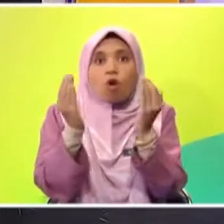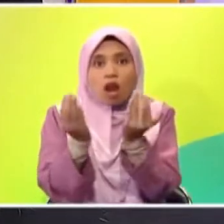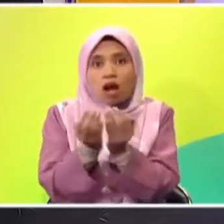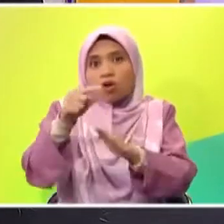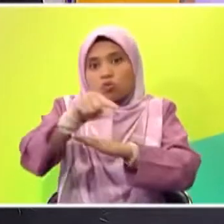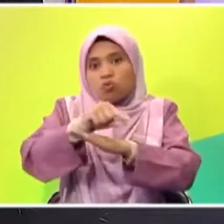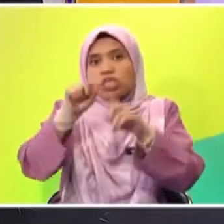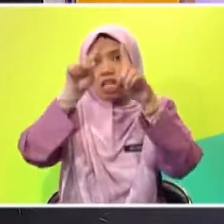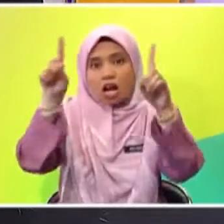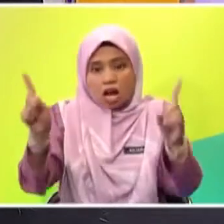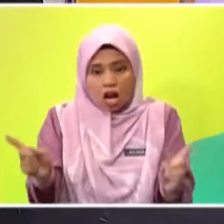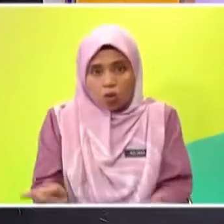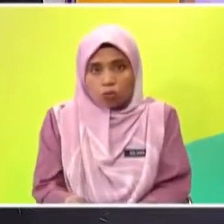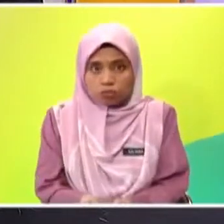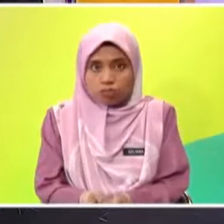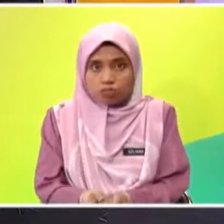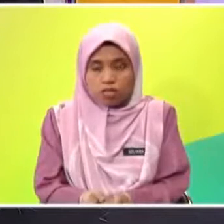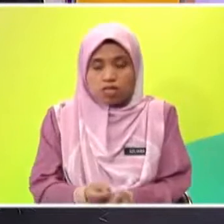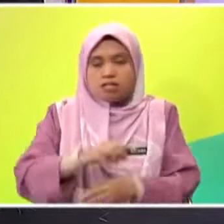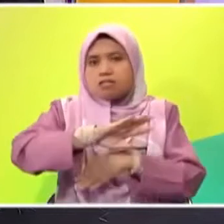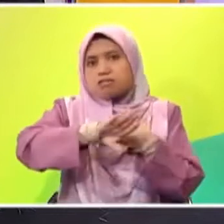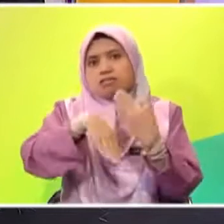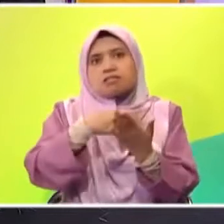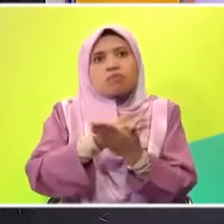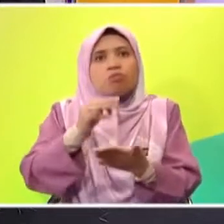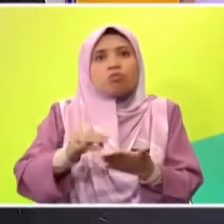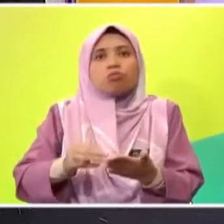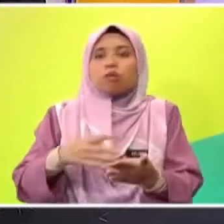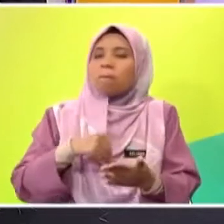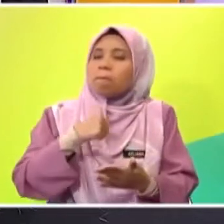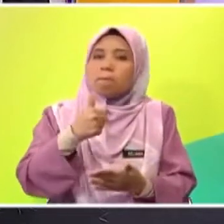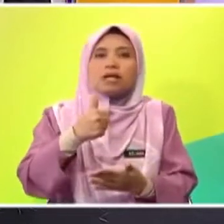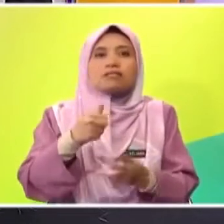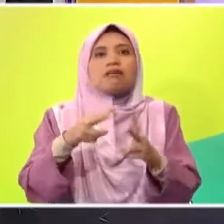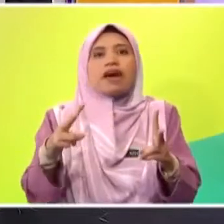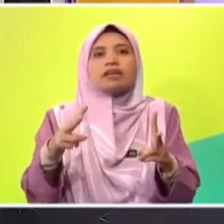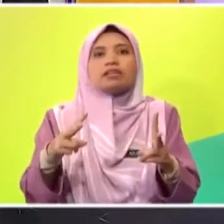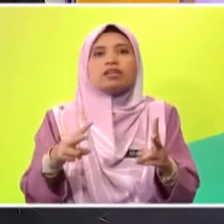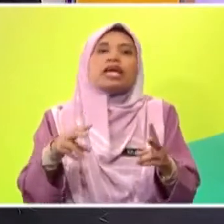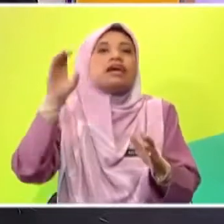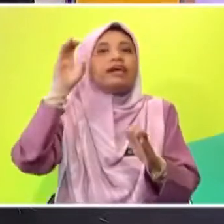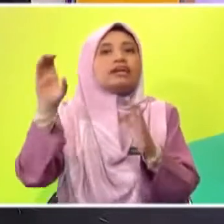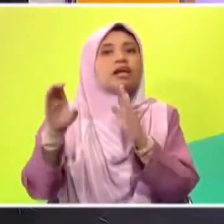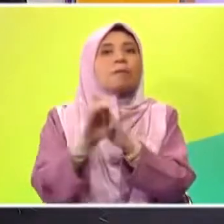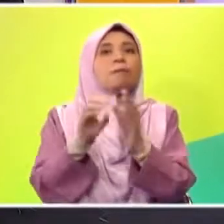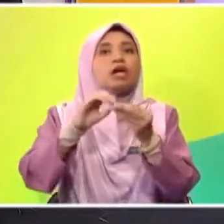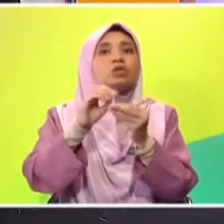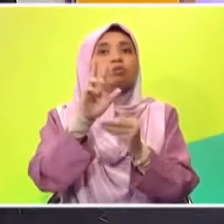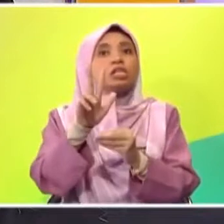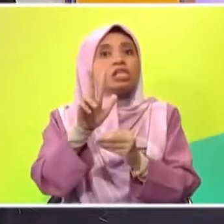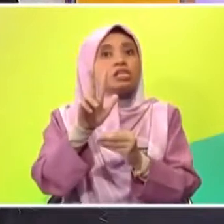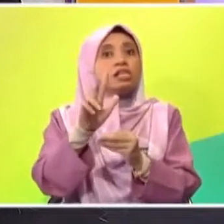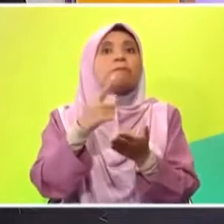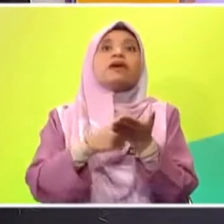semua murid-murid terlibat murid-murid yang menyertai juga asesor ono baik gambar yang ketiga kakinya kakinya tengok aksi ini